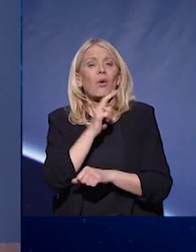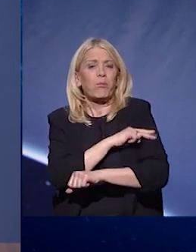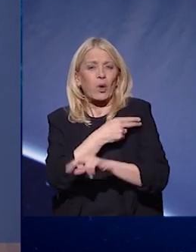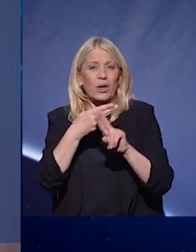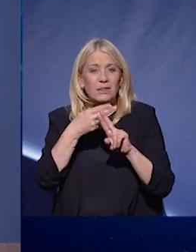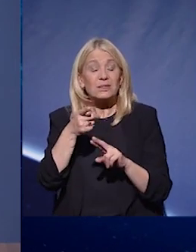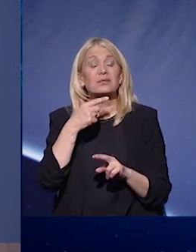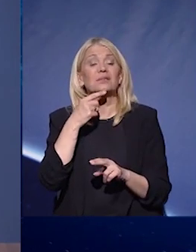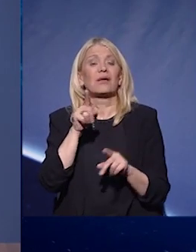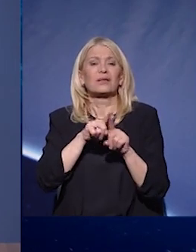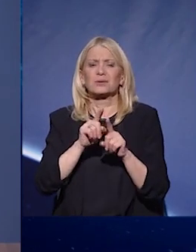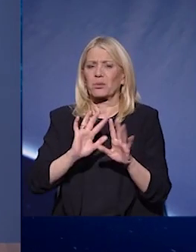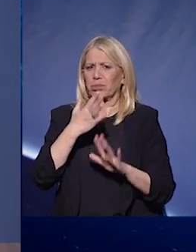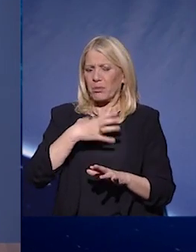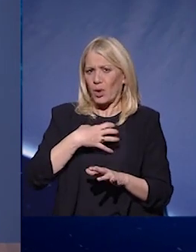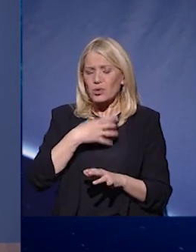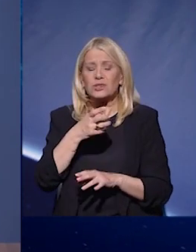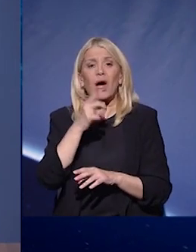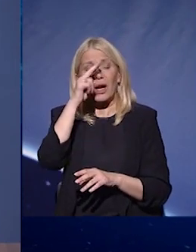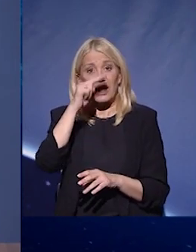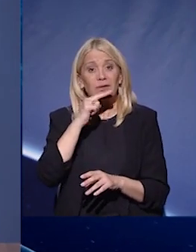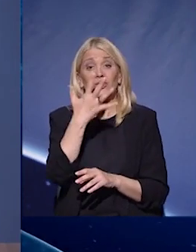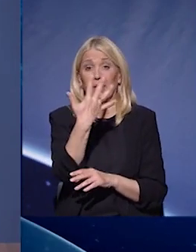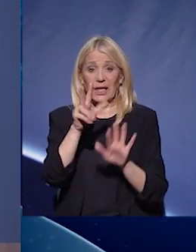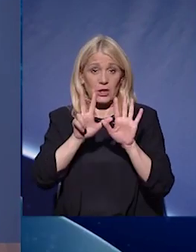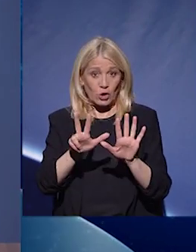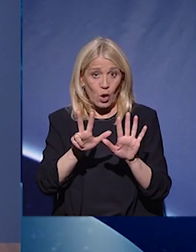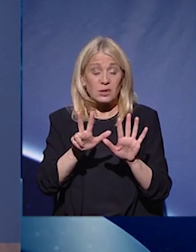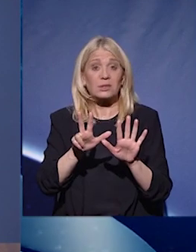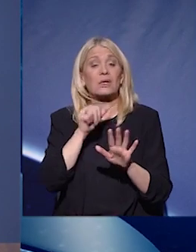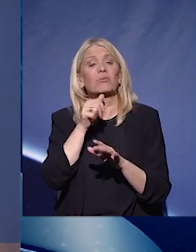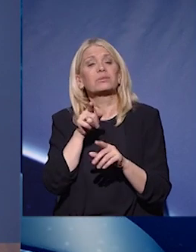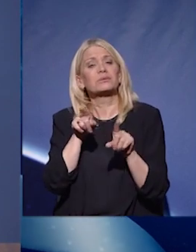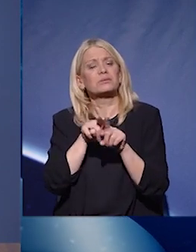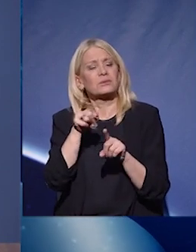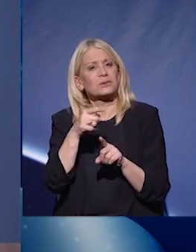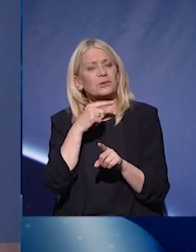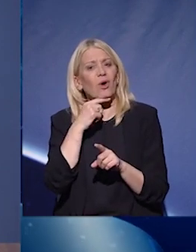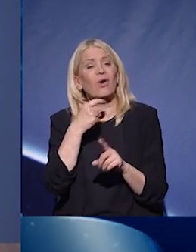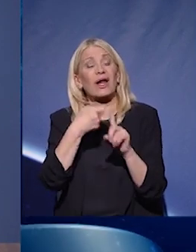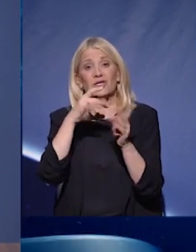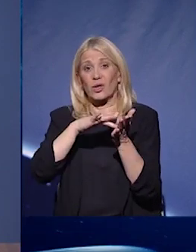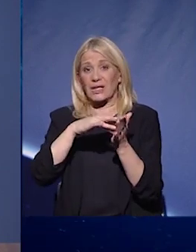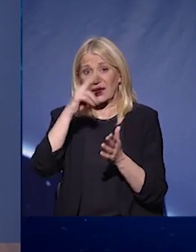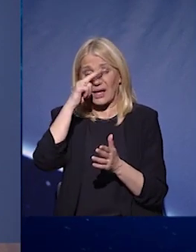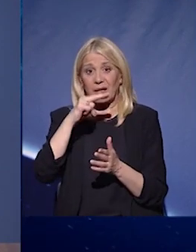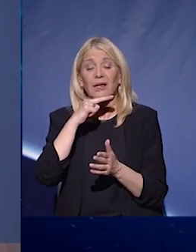Niš, na Klinici za pulmologiju, 58 pacijenata. U Kliničkom centru